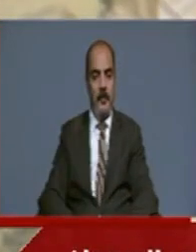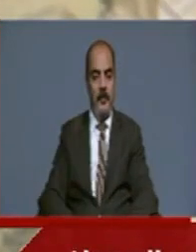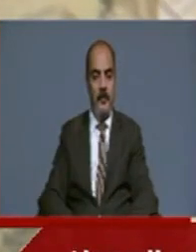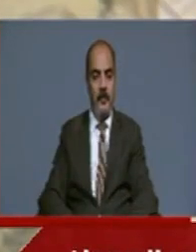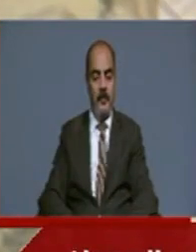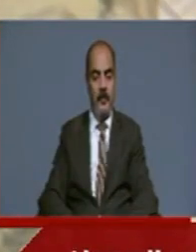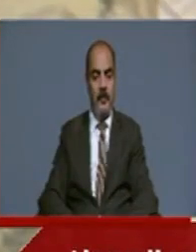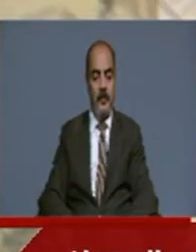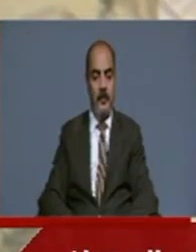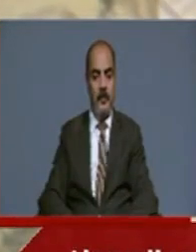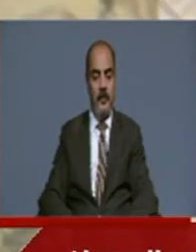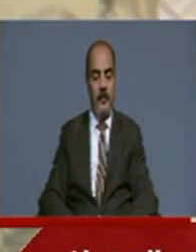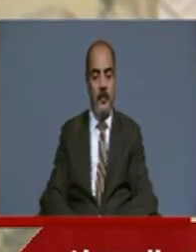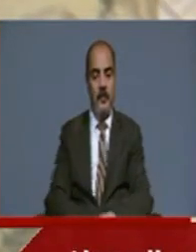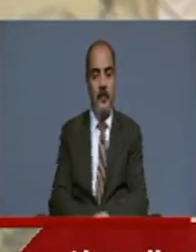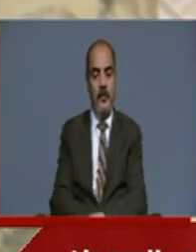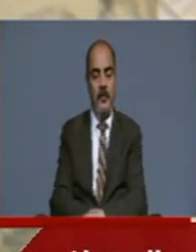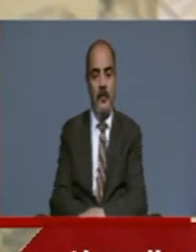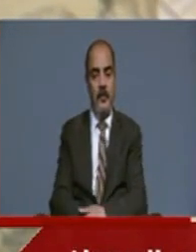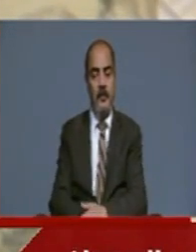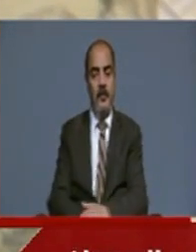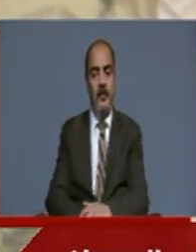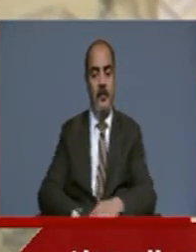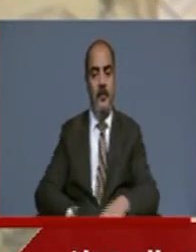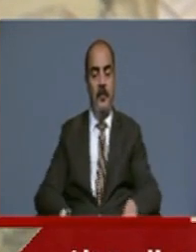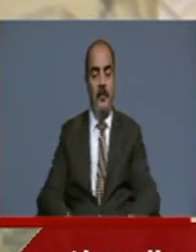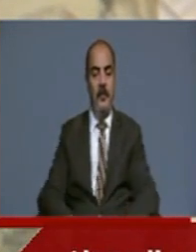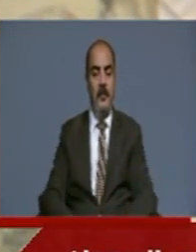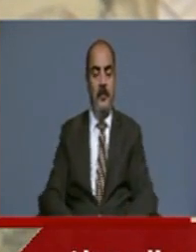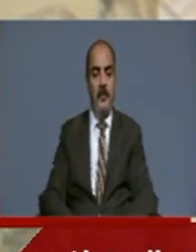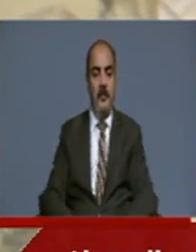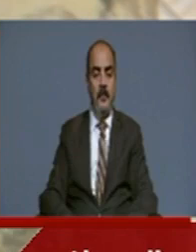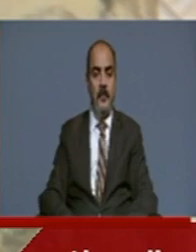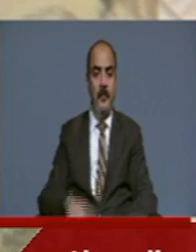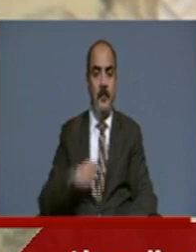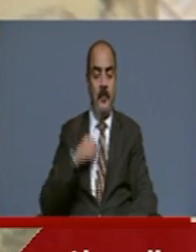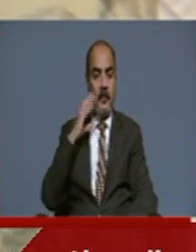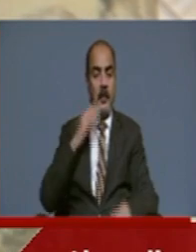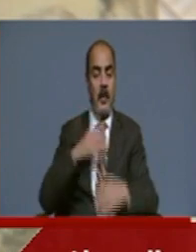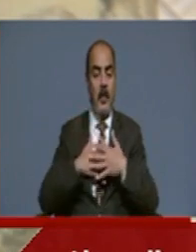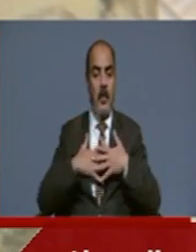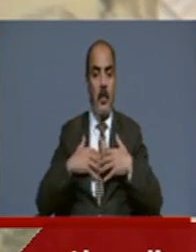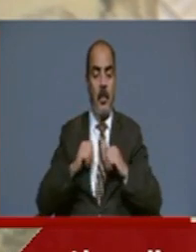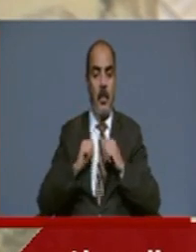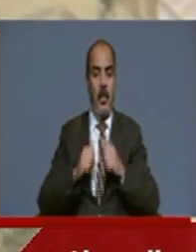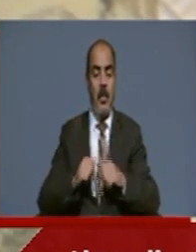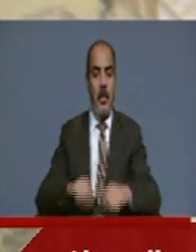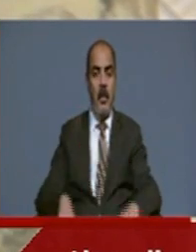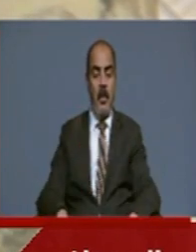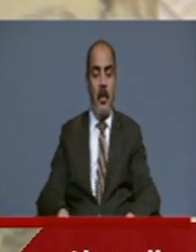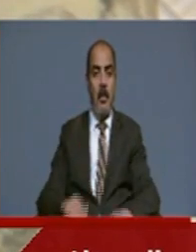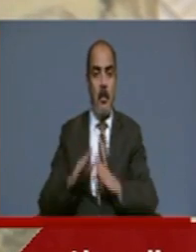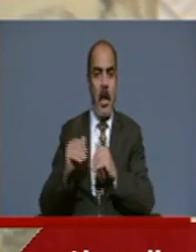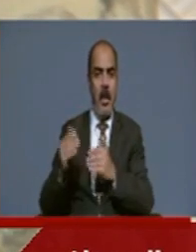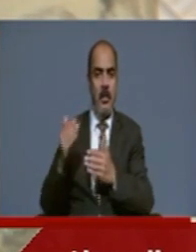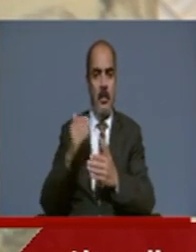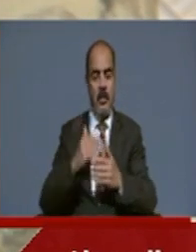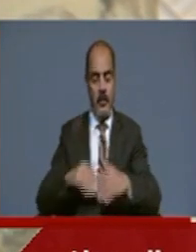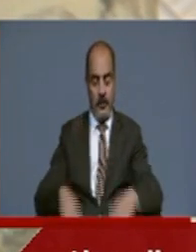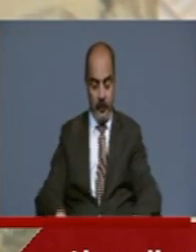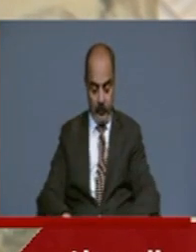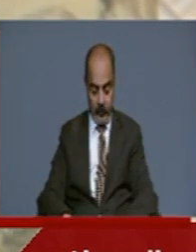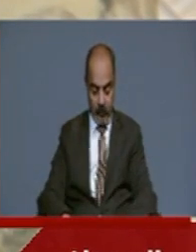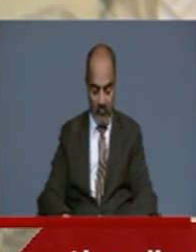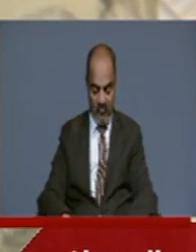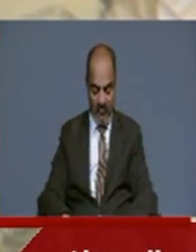はい、この度、総理大臣として初めてのアフリカ歴訪の最初の訪問地とし